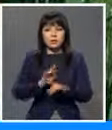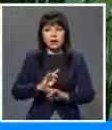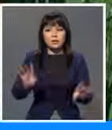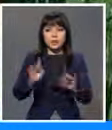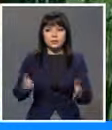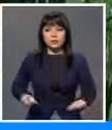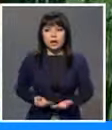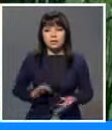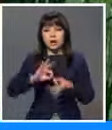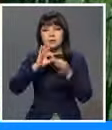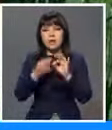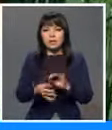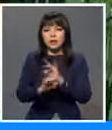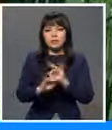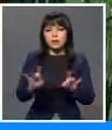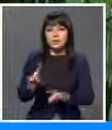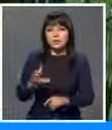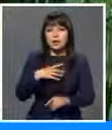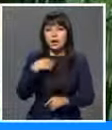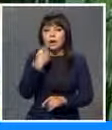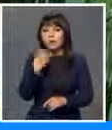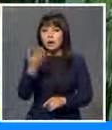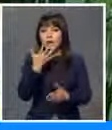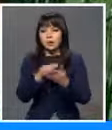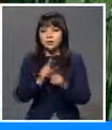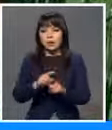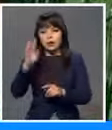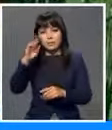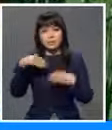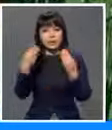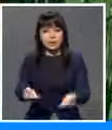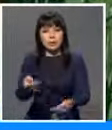сол тұрғыдан айтқанда аузына құдай салған дейді ғой